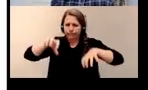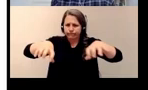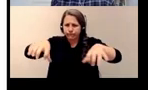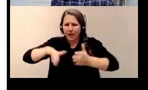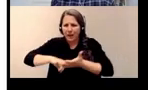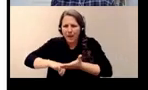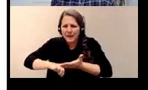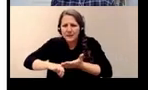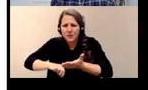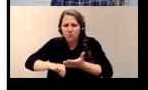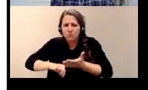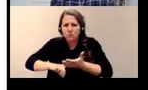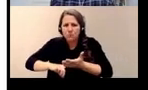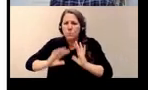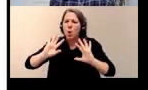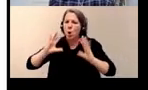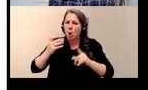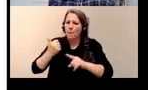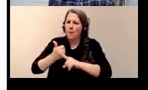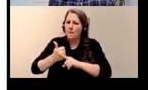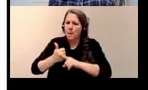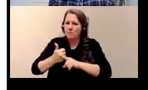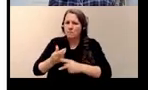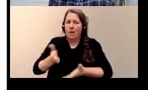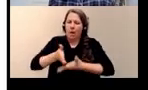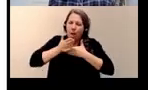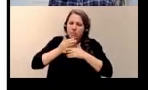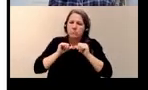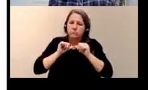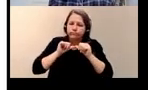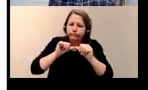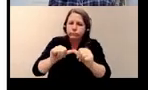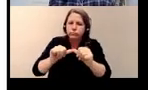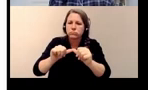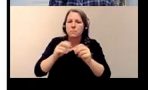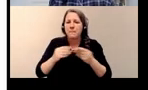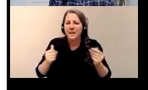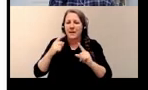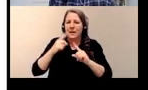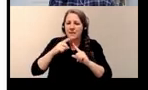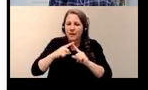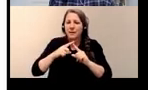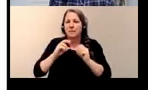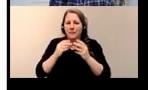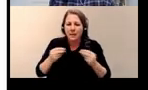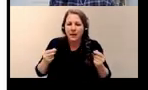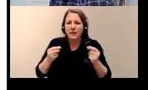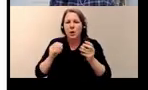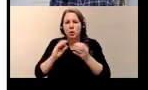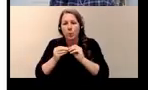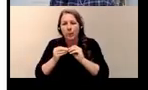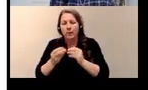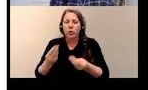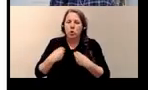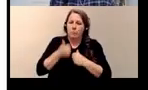réparation participent en fait d'une nouvelle forme de durabilité des objets techniques numériques. Une durabilité qui est